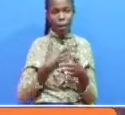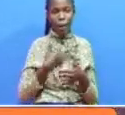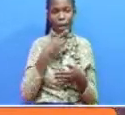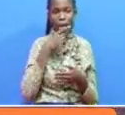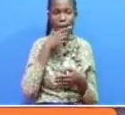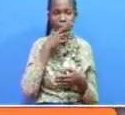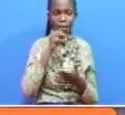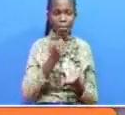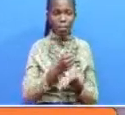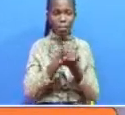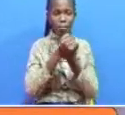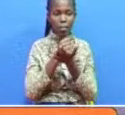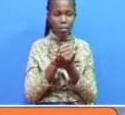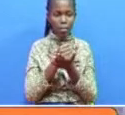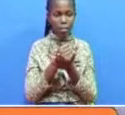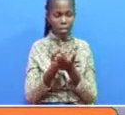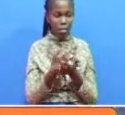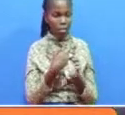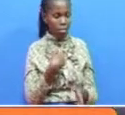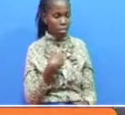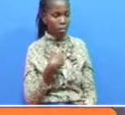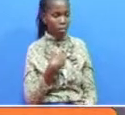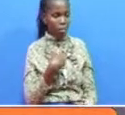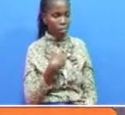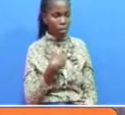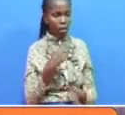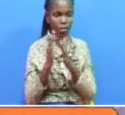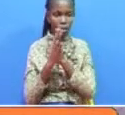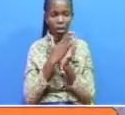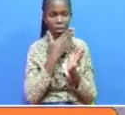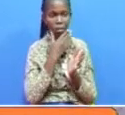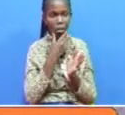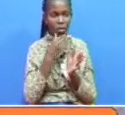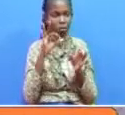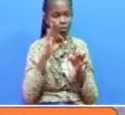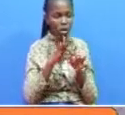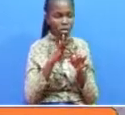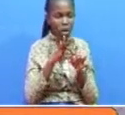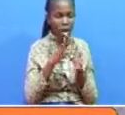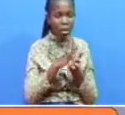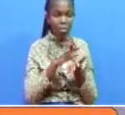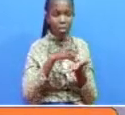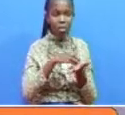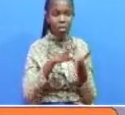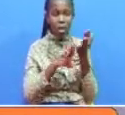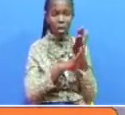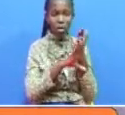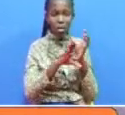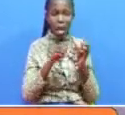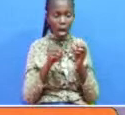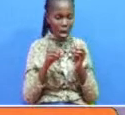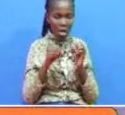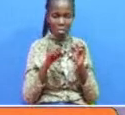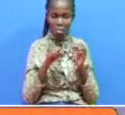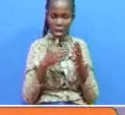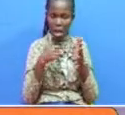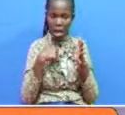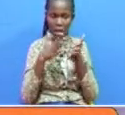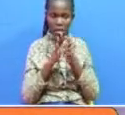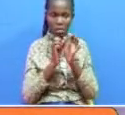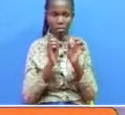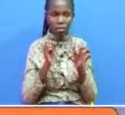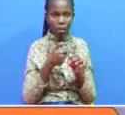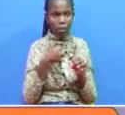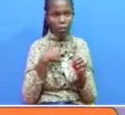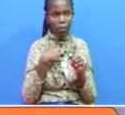nilimsaidia na hakuna vile ningewacha atikitenda wili ya mnyang'anye hiyo kiti. No way. So, hata kama ni kusukuma yeye kiasi